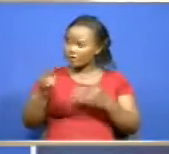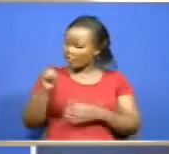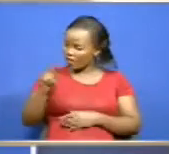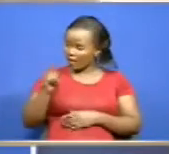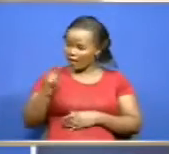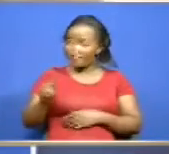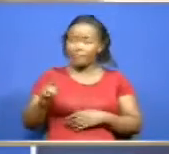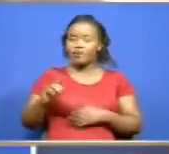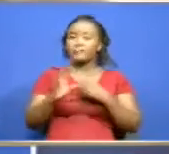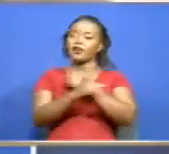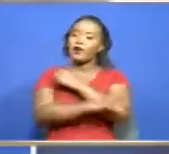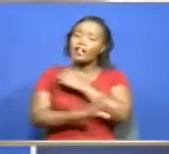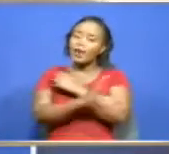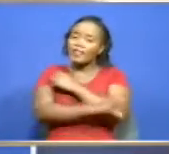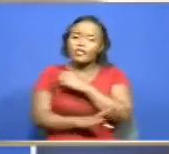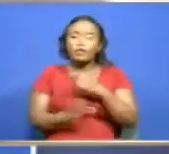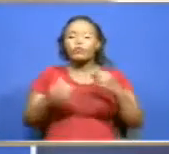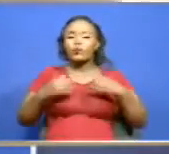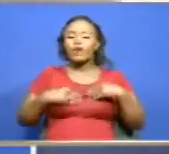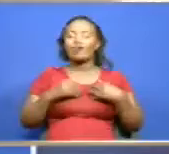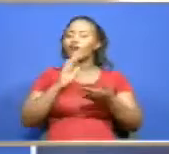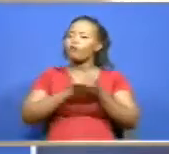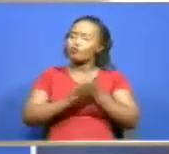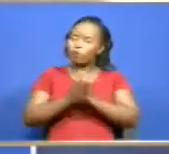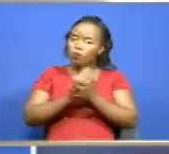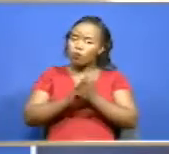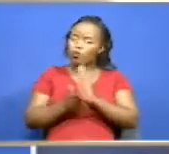of the COVID vaccine